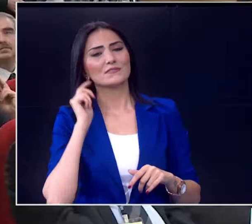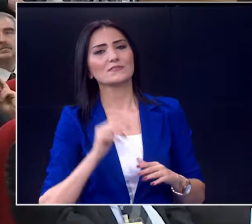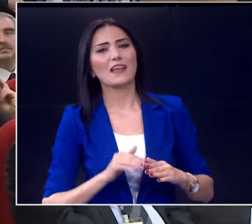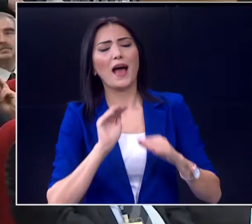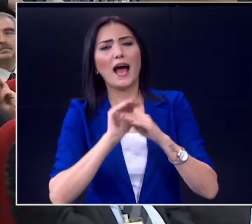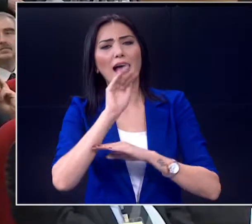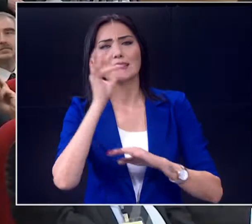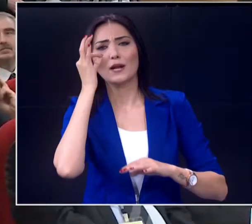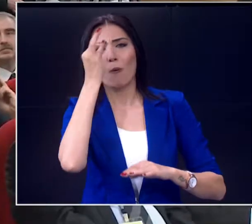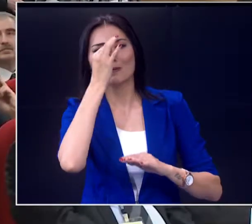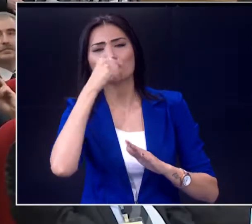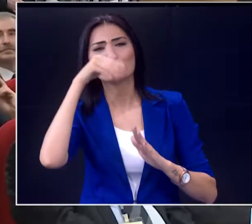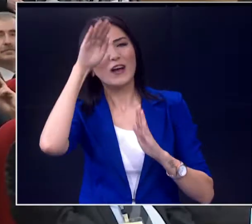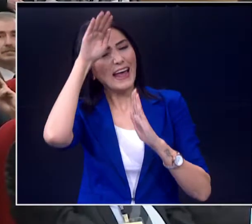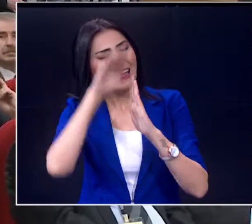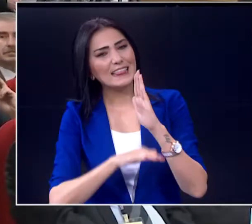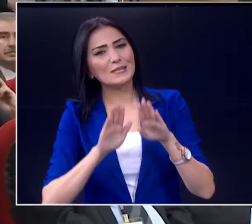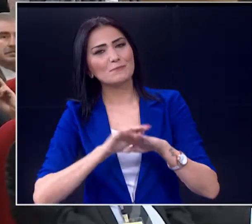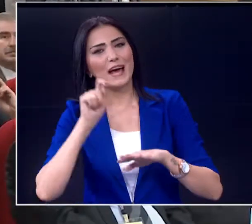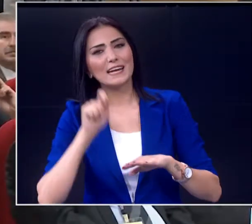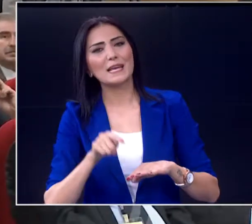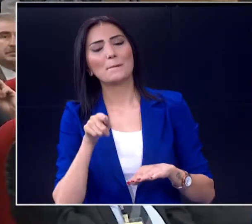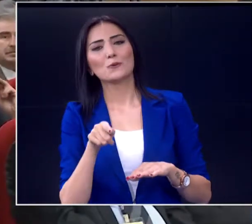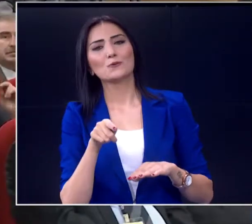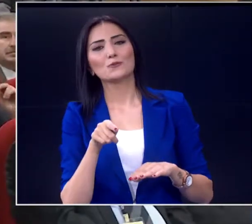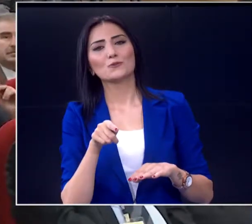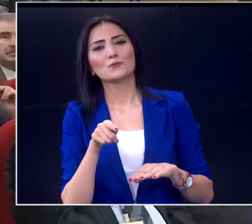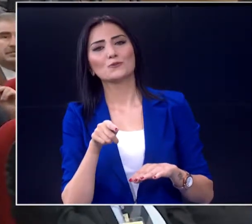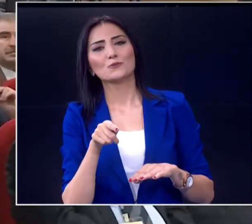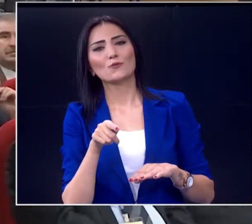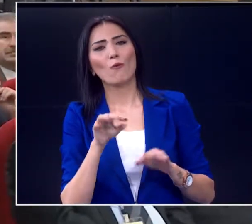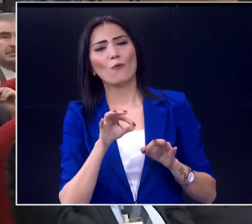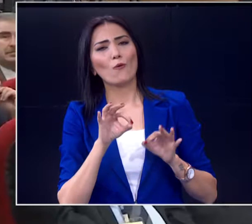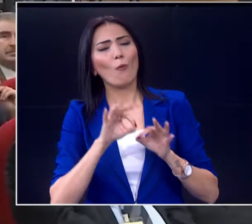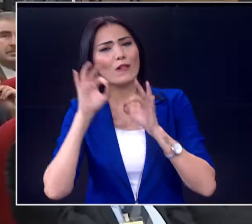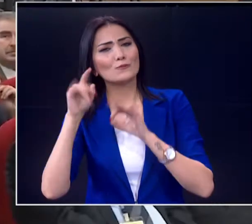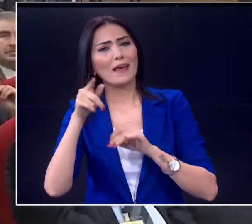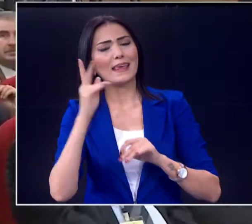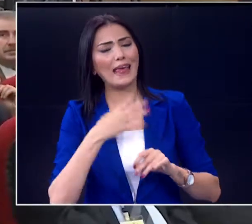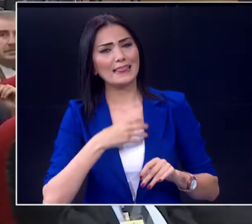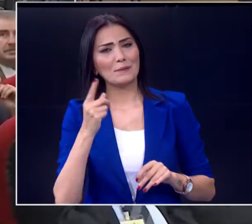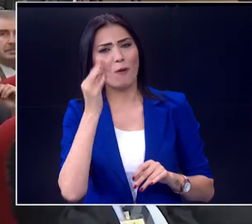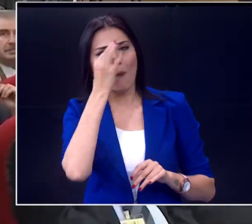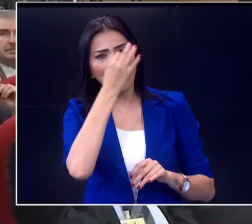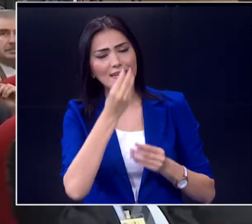hayatlarını kolaylaştıracak indirimler yapıyoruz. Kargo alanında, ulaşımda kendilerine bir kolaylıklar